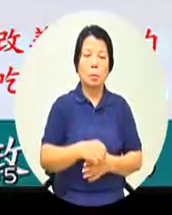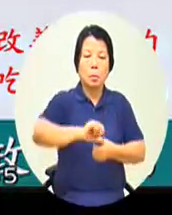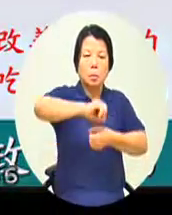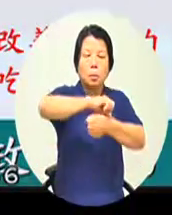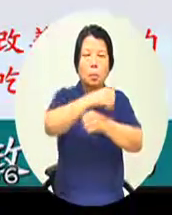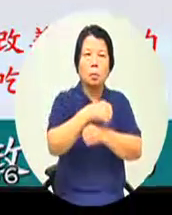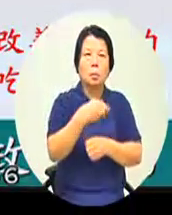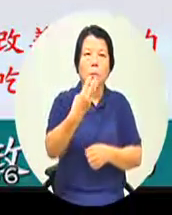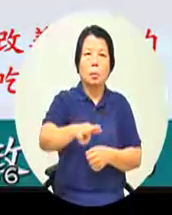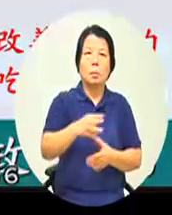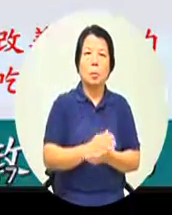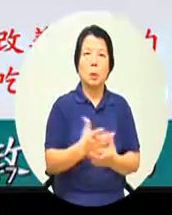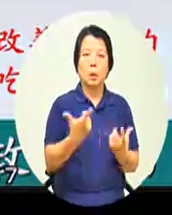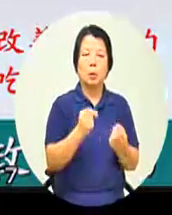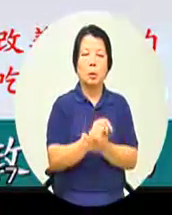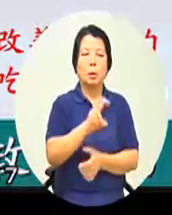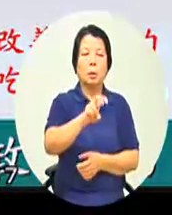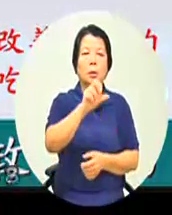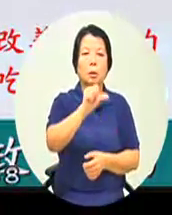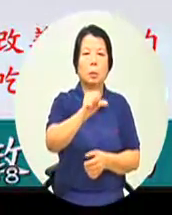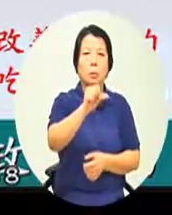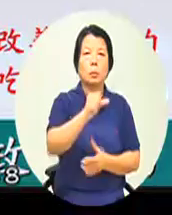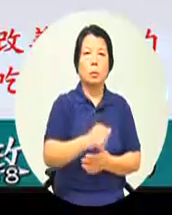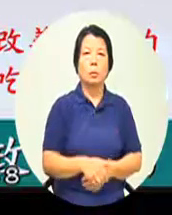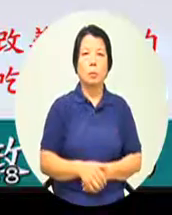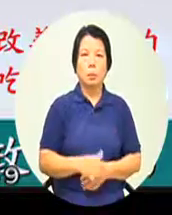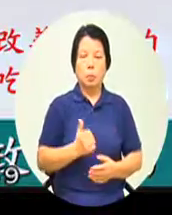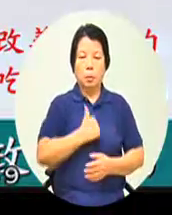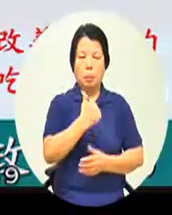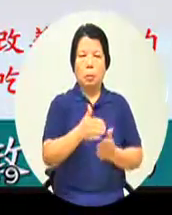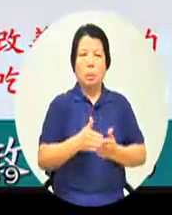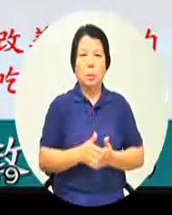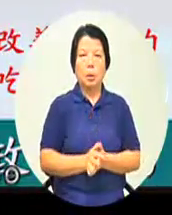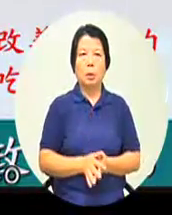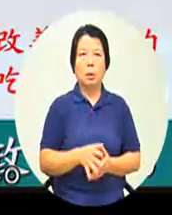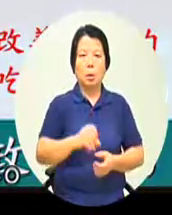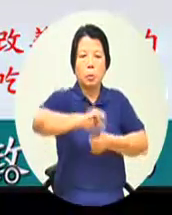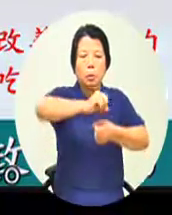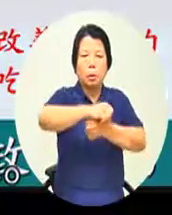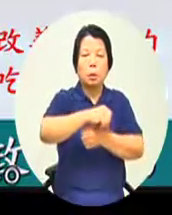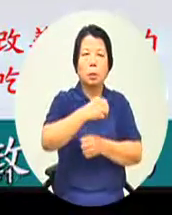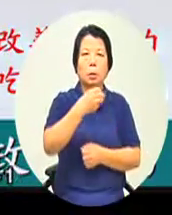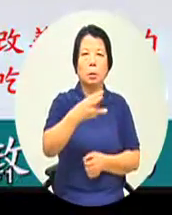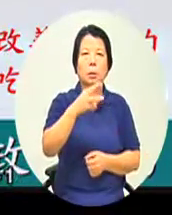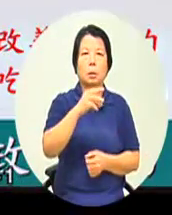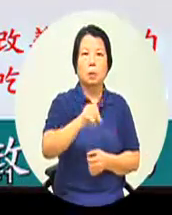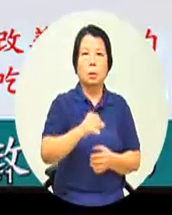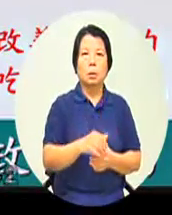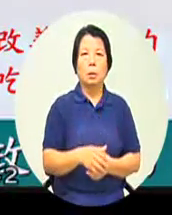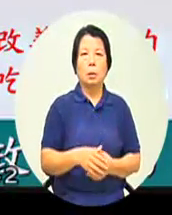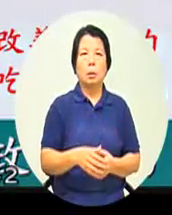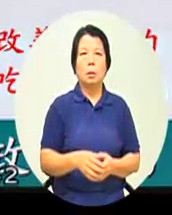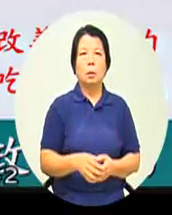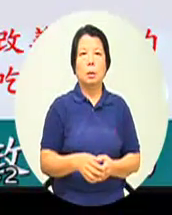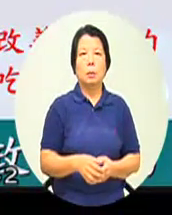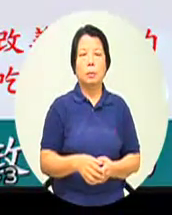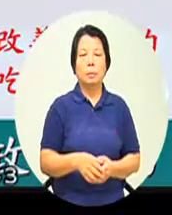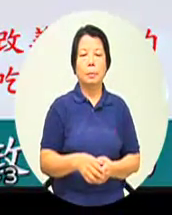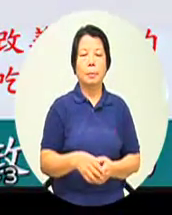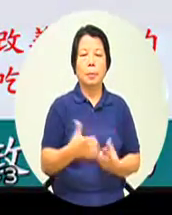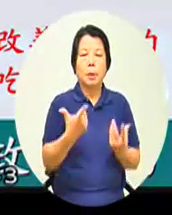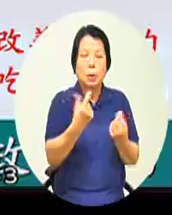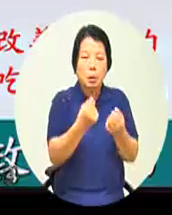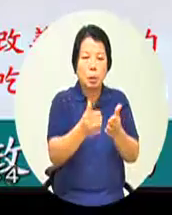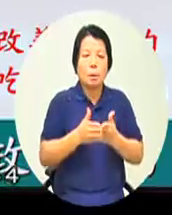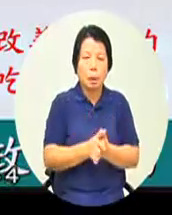场。您讲我，你嘛是为25%，真正加这3元，你嘛是为这个改安怎？你嘛是为改，真正调整